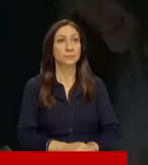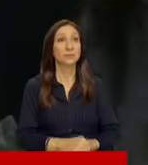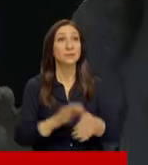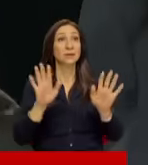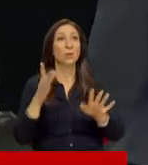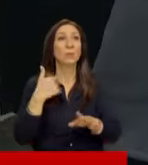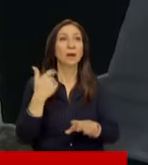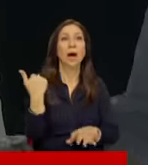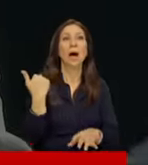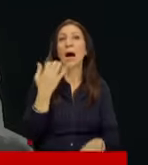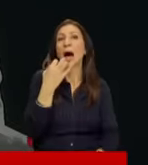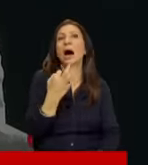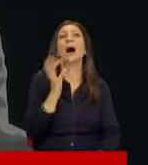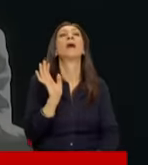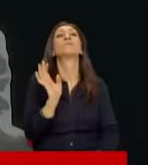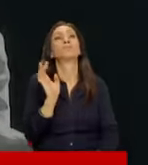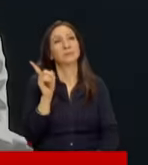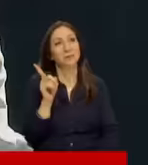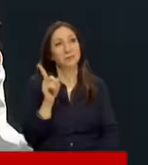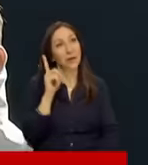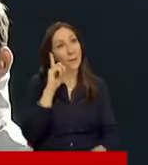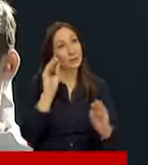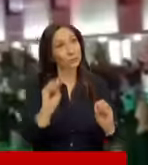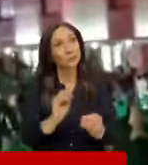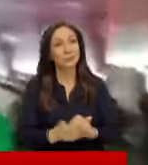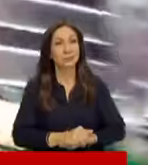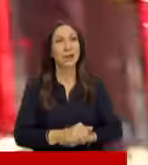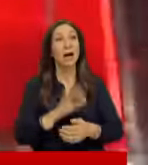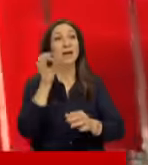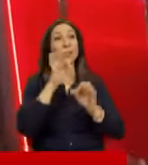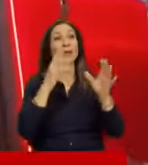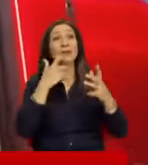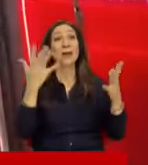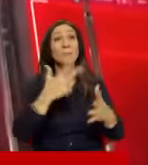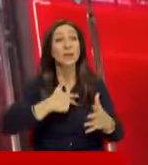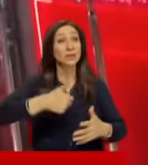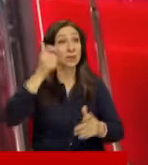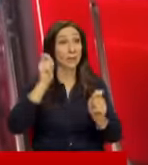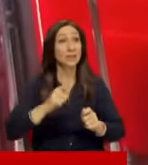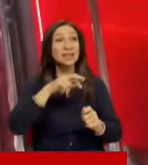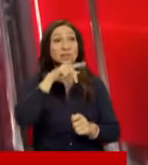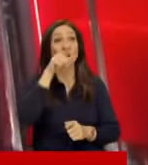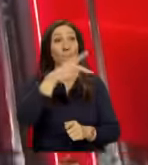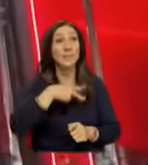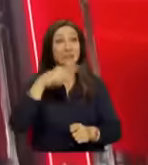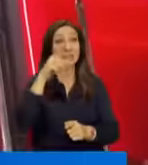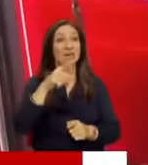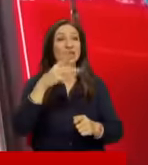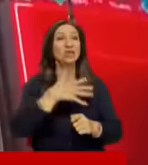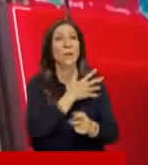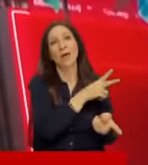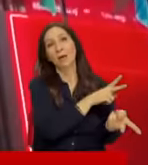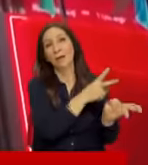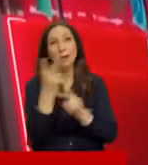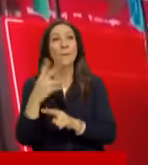Evet, bunu benden izin almadan yapmışlar. Haberiniz olsun. Altın Okun yıllarca belediye başkanlığı yaptığı Keçiören Belediyesi de CHP'ye